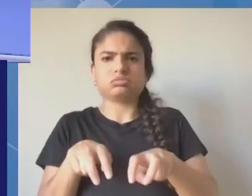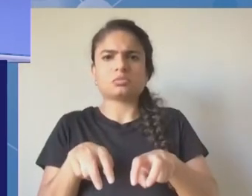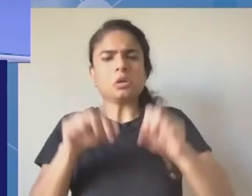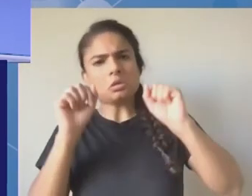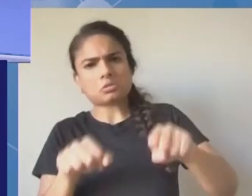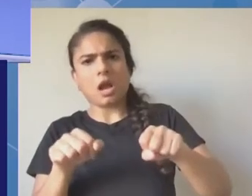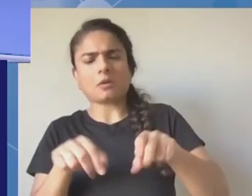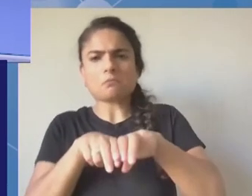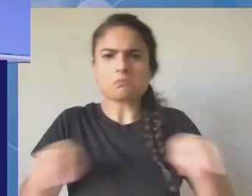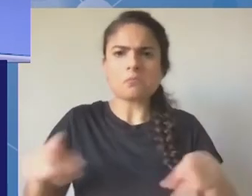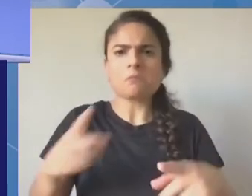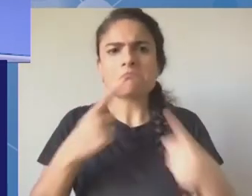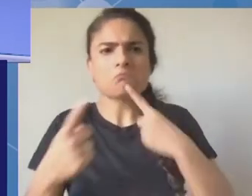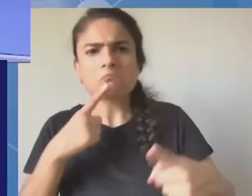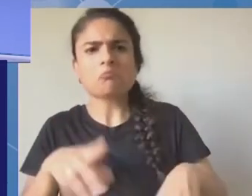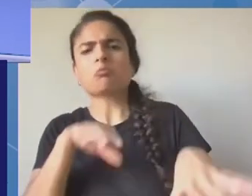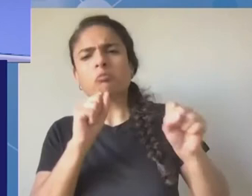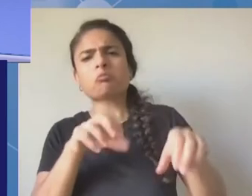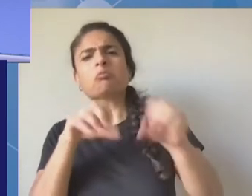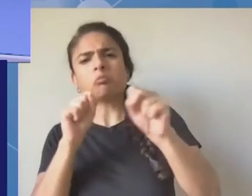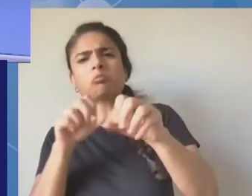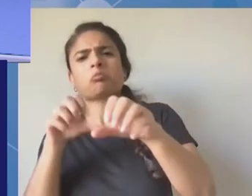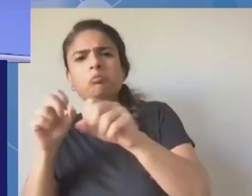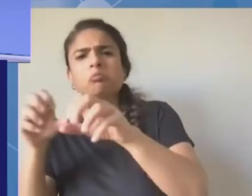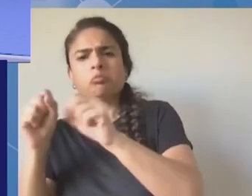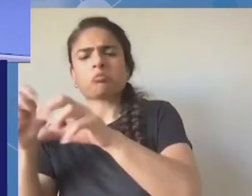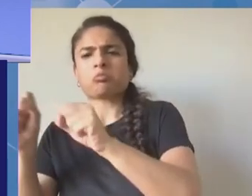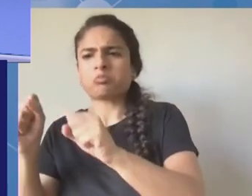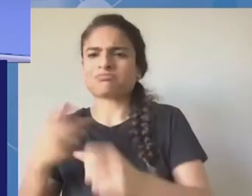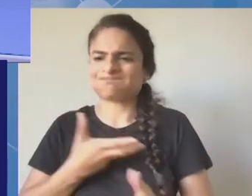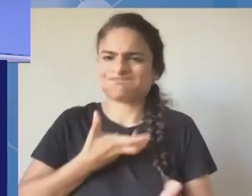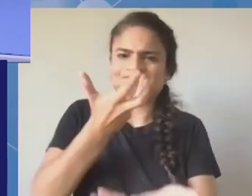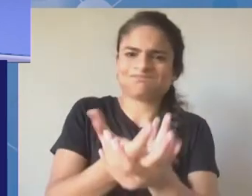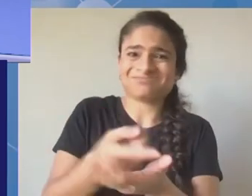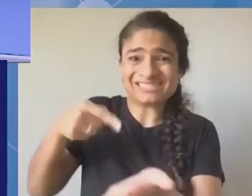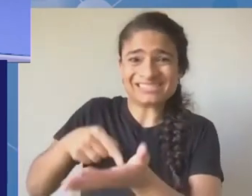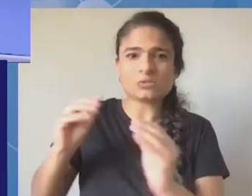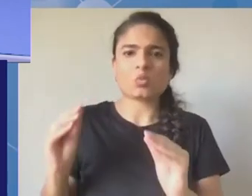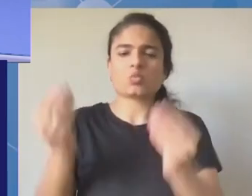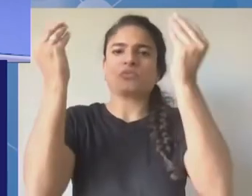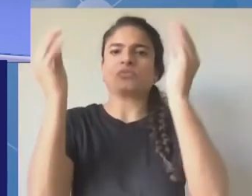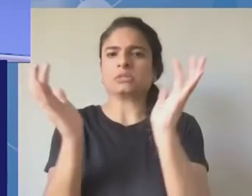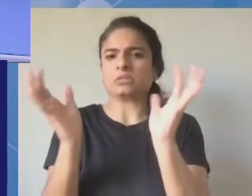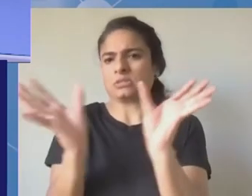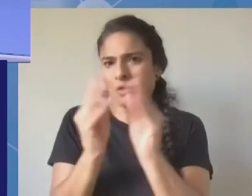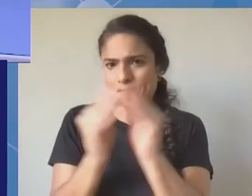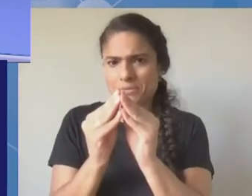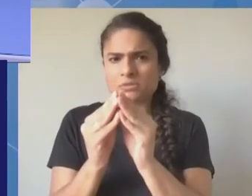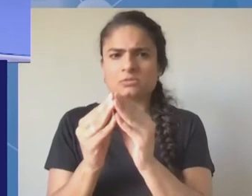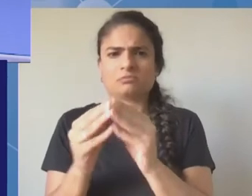入演讲的团队，让我们能够参加讨论，让他们的声音能够